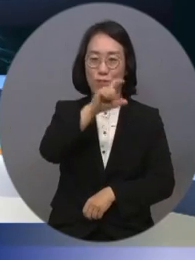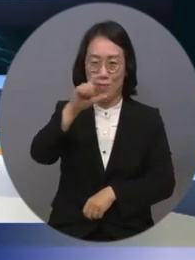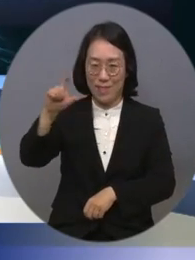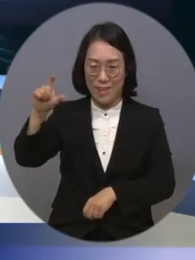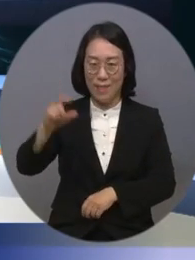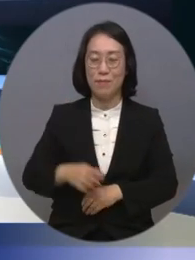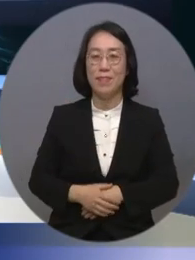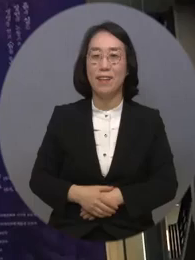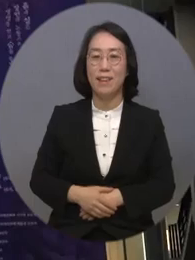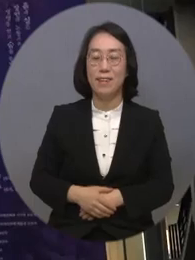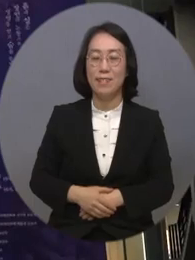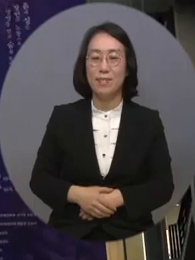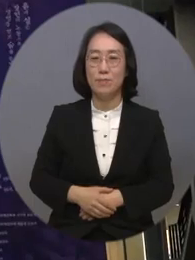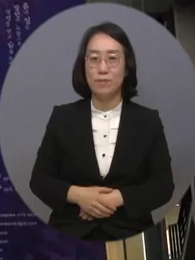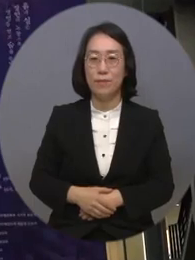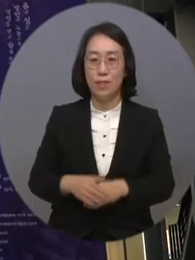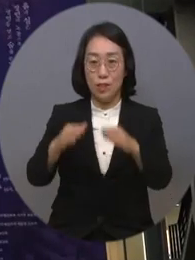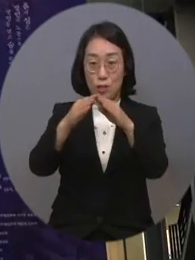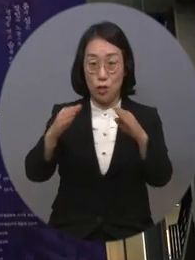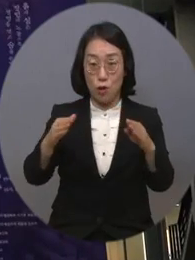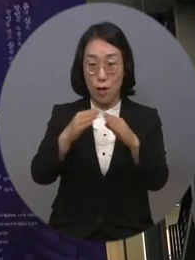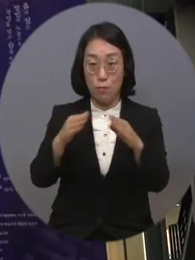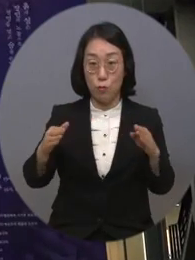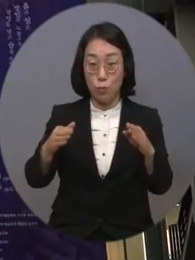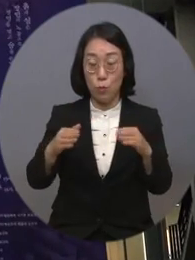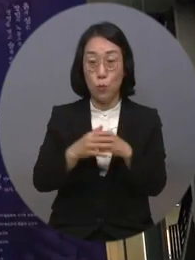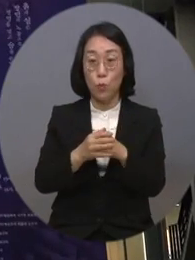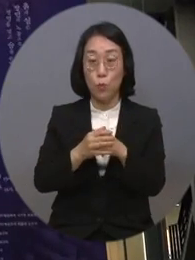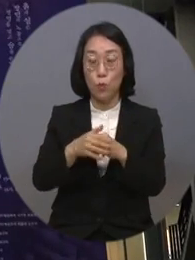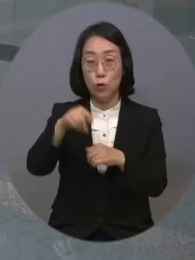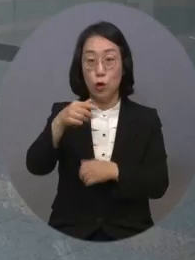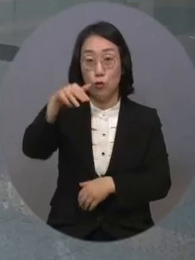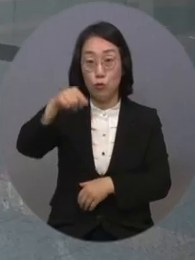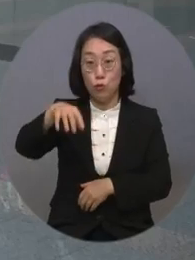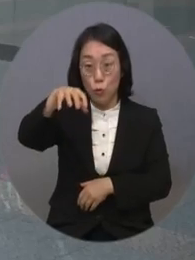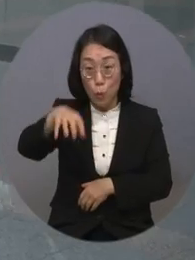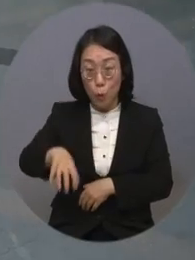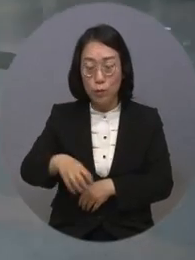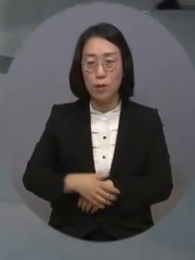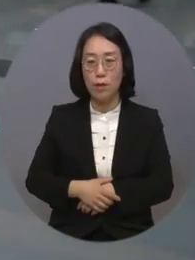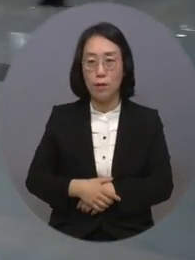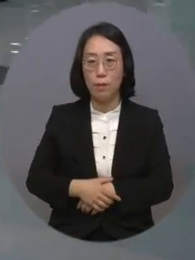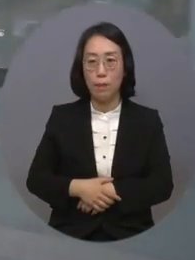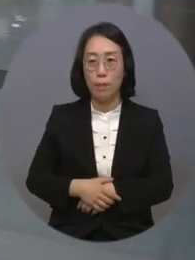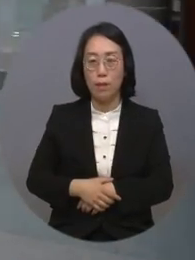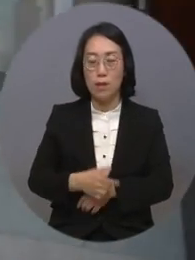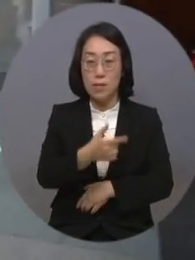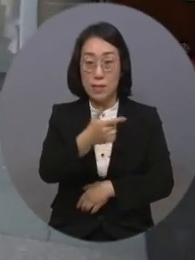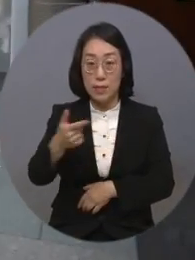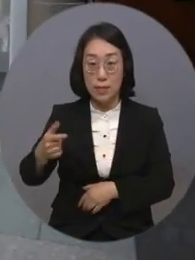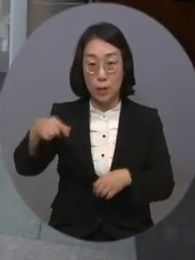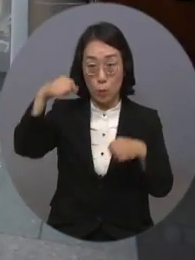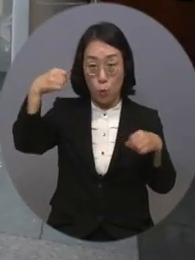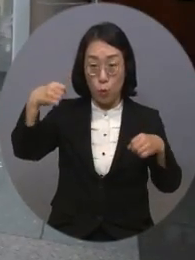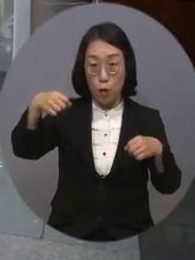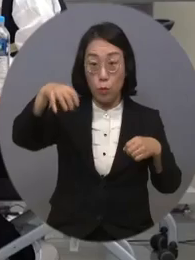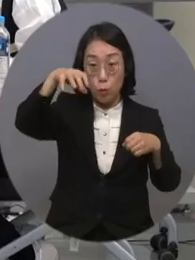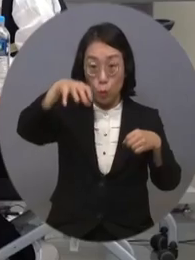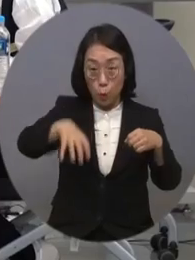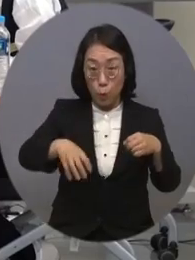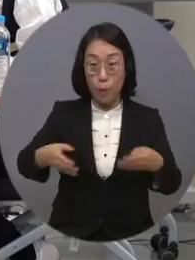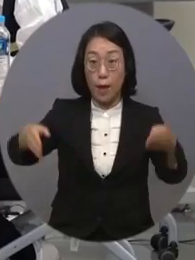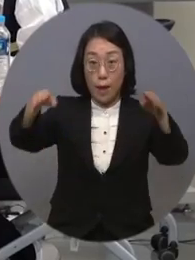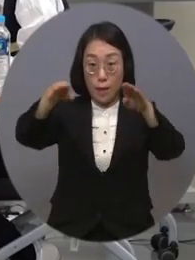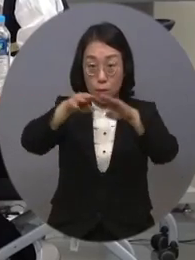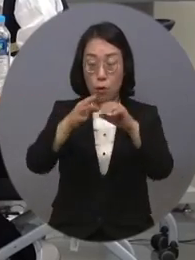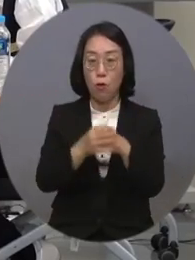전합니다. 전라북도 전주시에 위치한 국립무형유산원 얼스마루 대공연장에서 무형문화재를